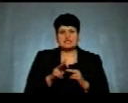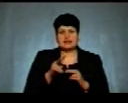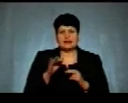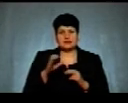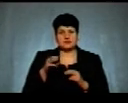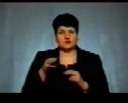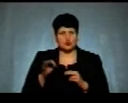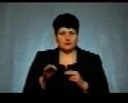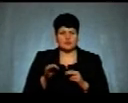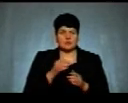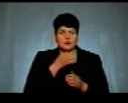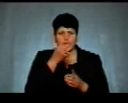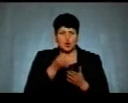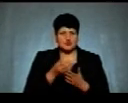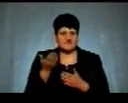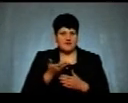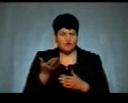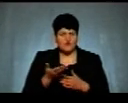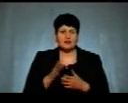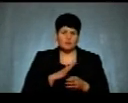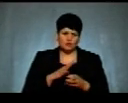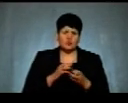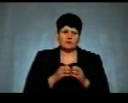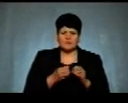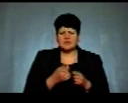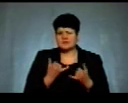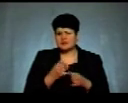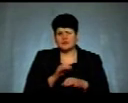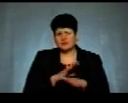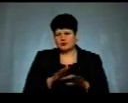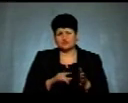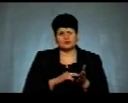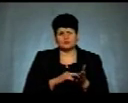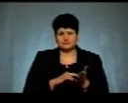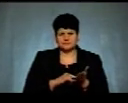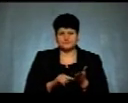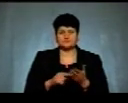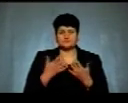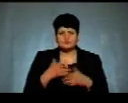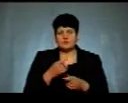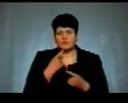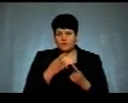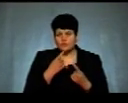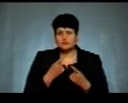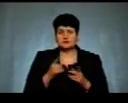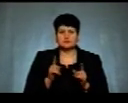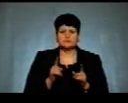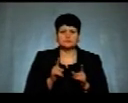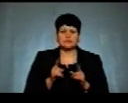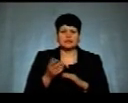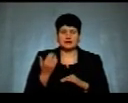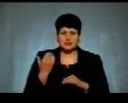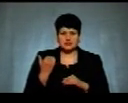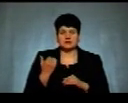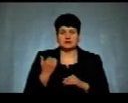листопада, прозвітували. Були проблеми, я зараз не буду на них зауважувати, я вже на них зазначав раніше